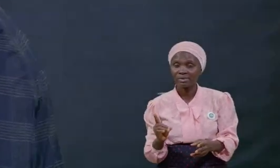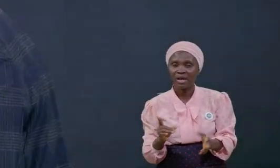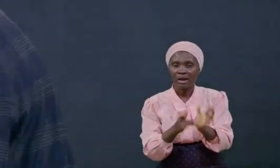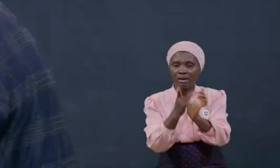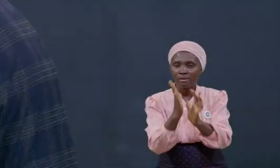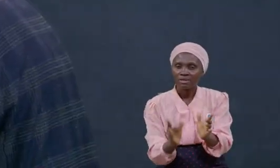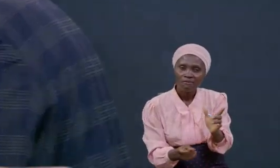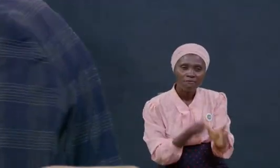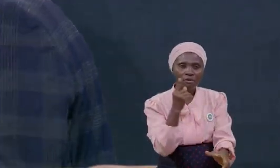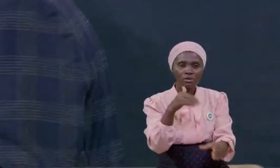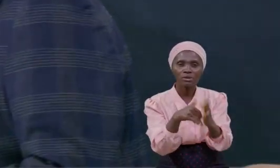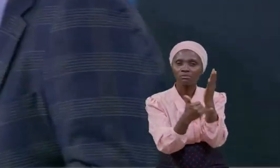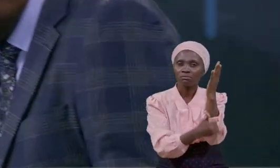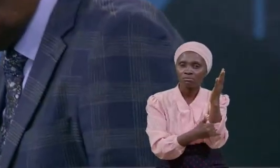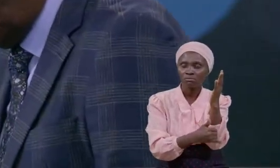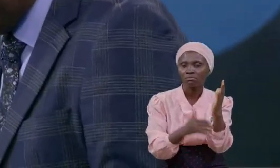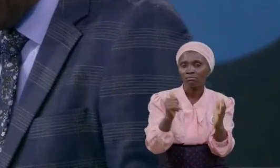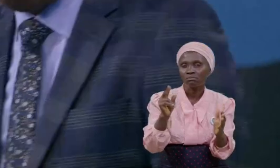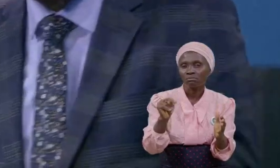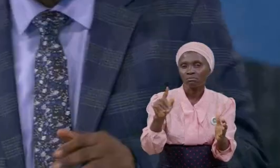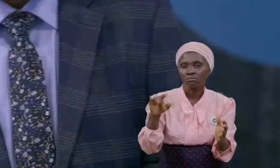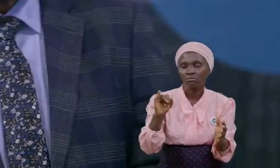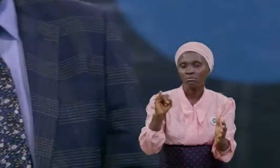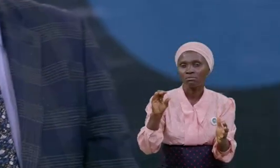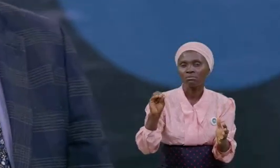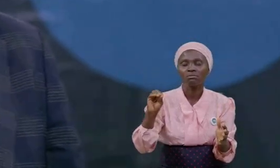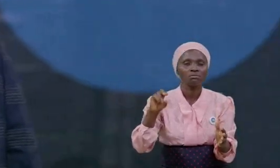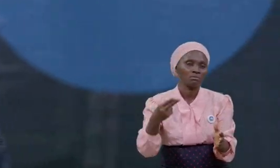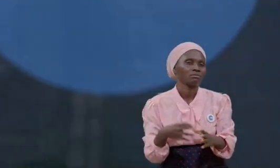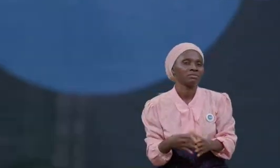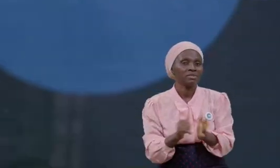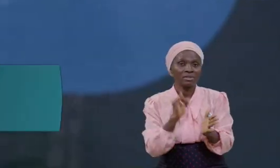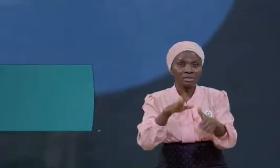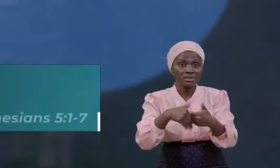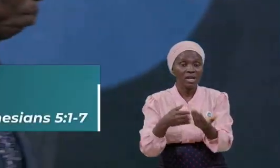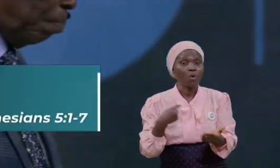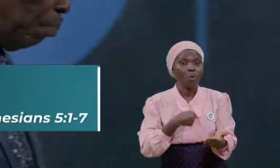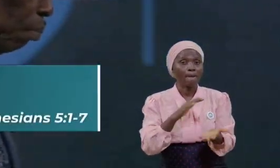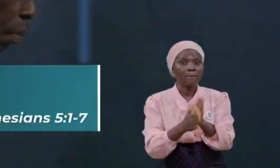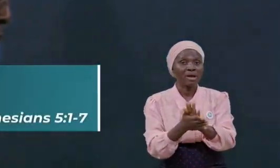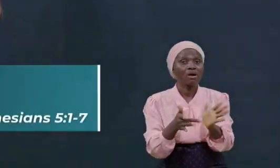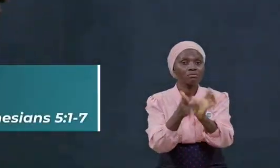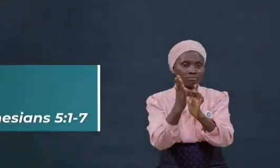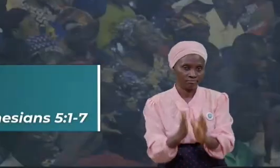C'est comme ça que devenons chrétiens. Acte 2, verset 37. Acte